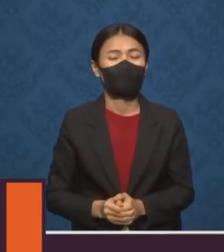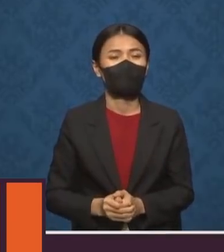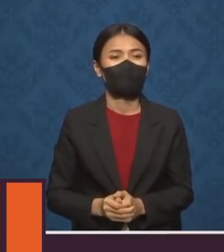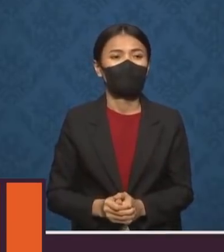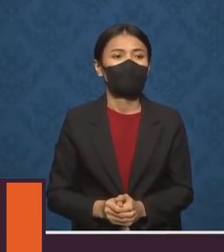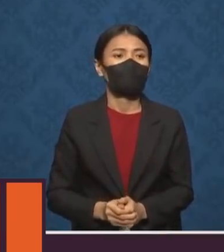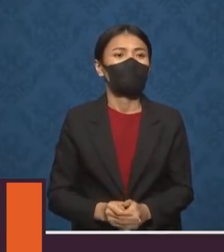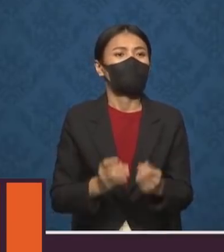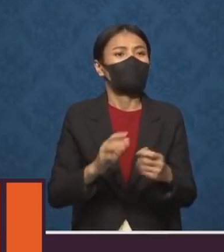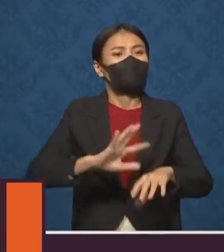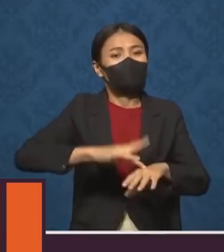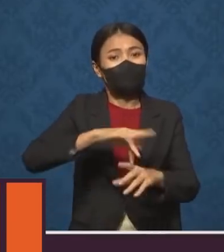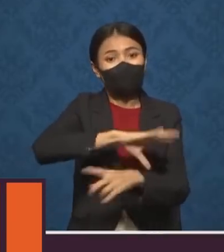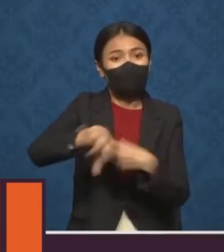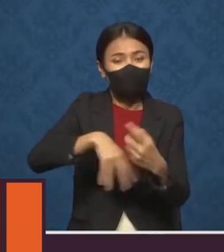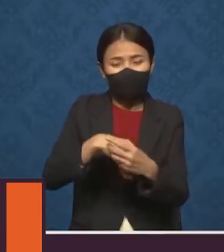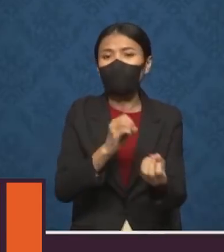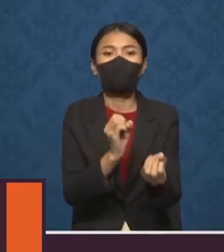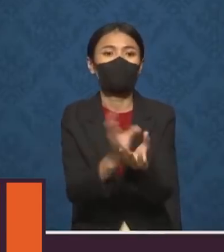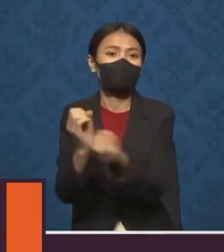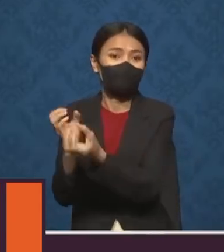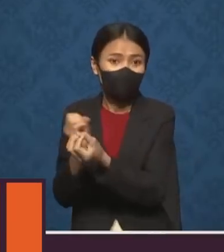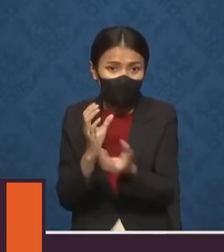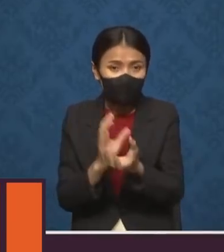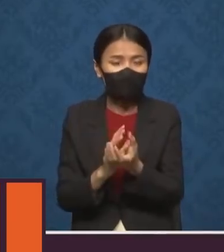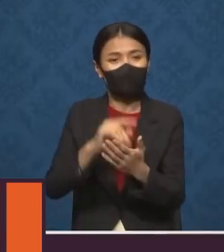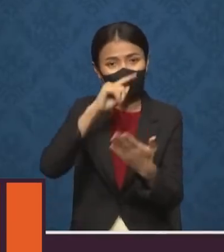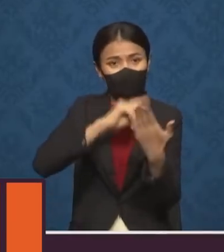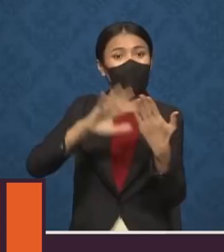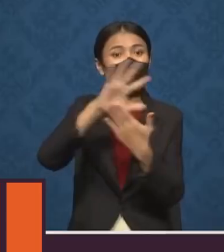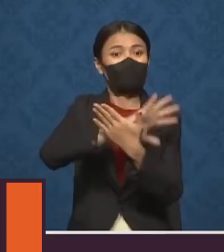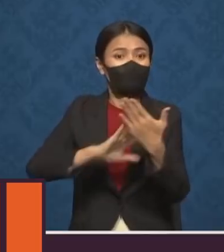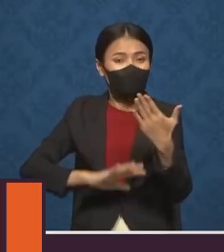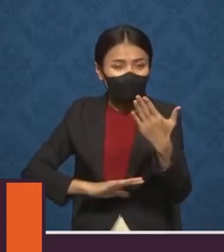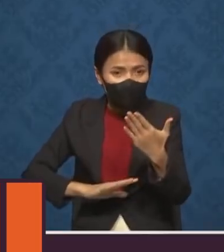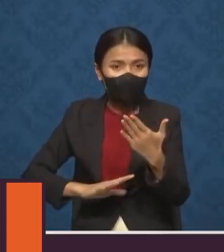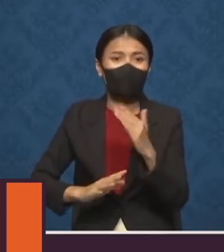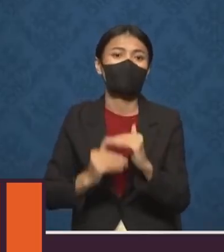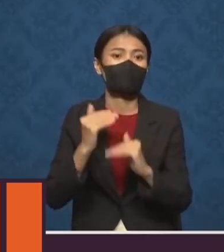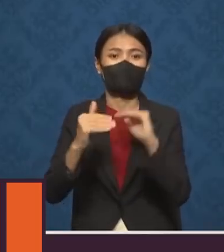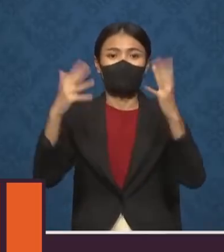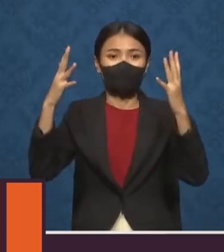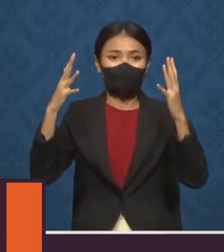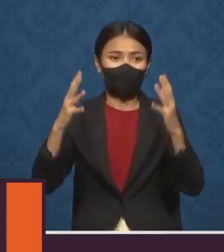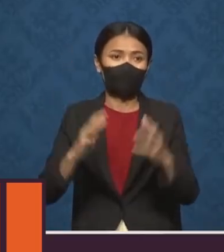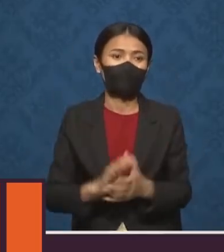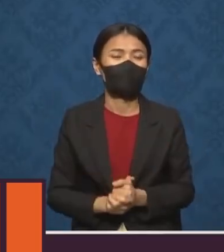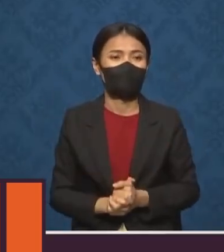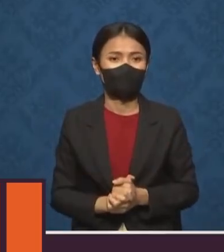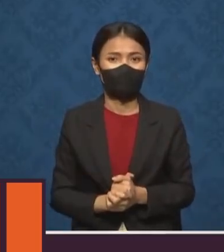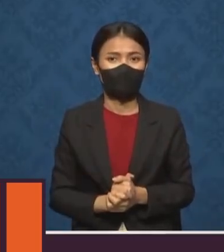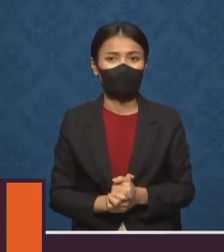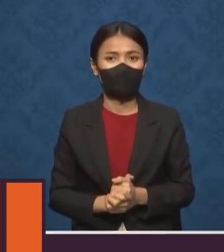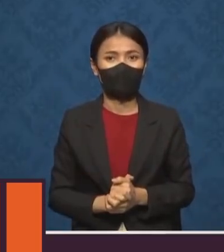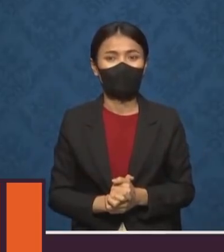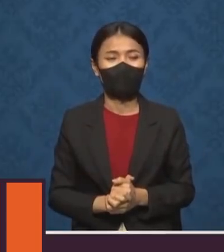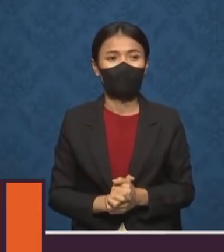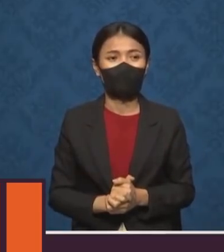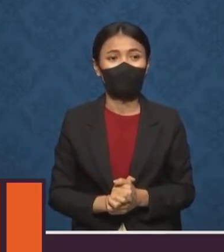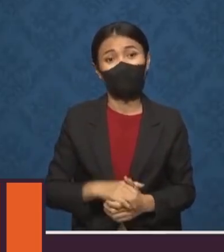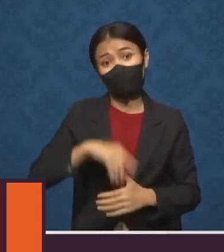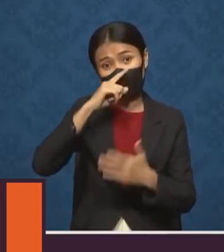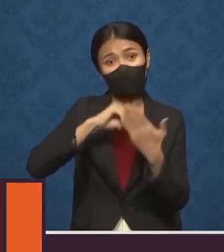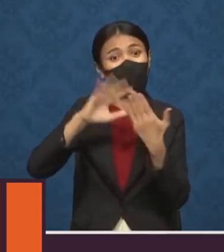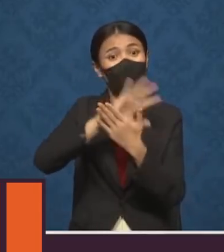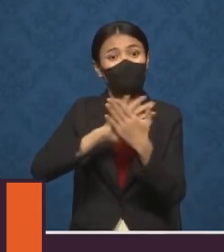ล้อมแล้วพาประเทศของเราทวนเข็มนาฬิกาตกขบวนประวัติศาสตร์นำพาประเทศไปสู่ความล้ม